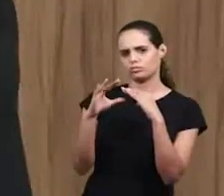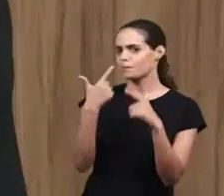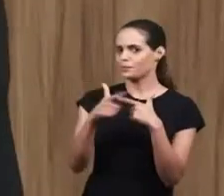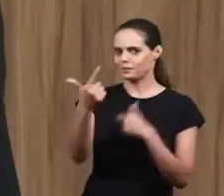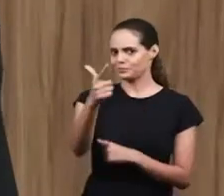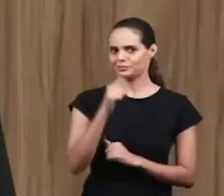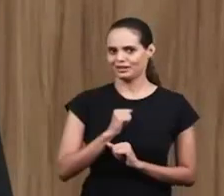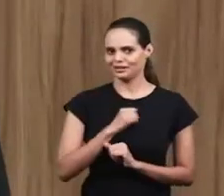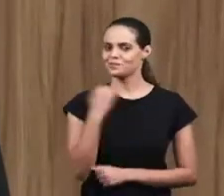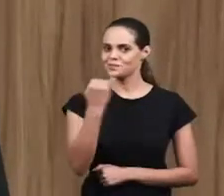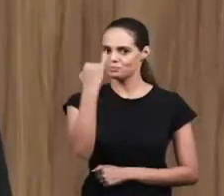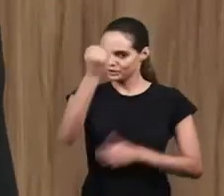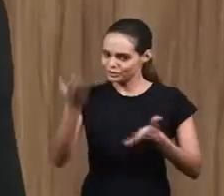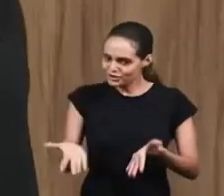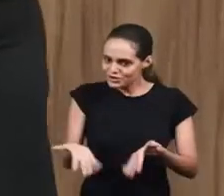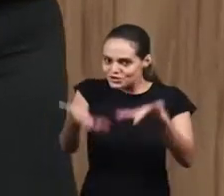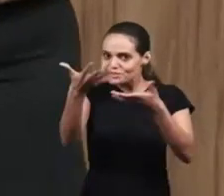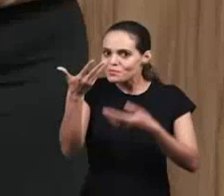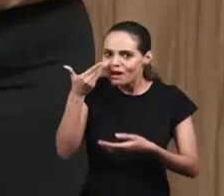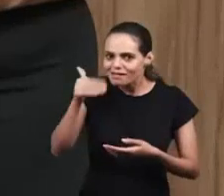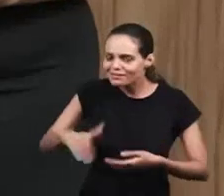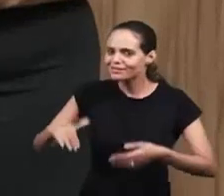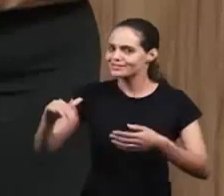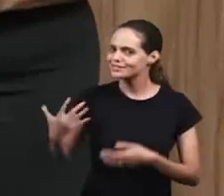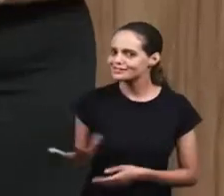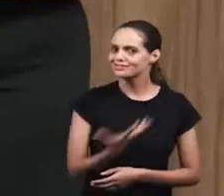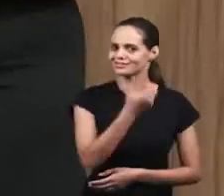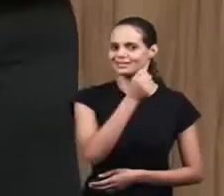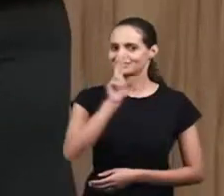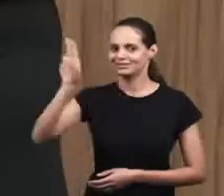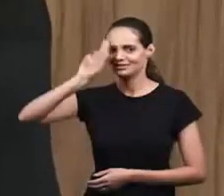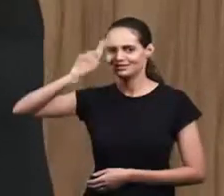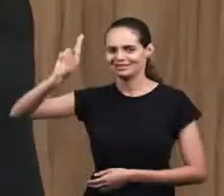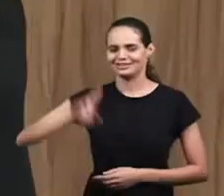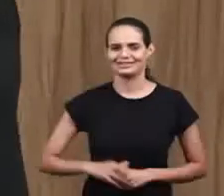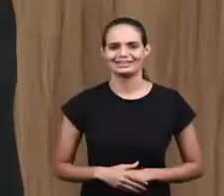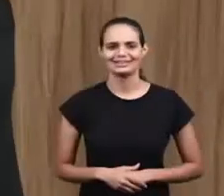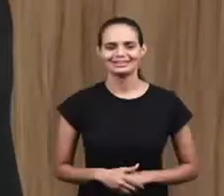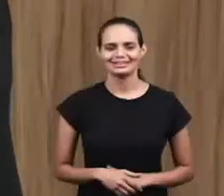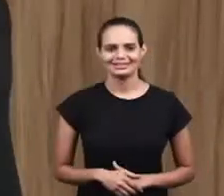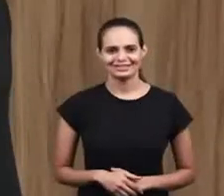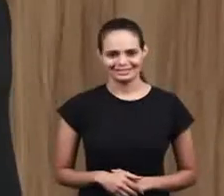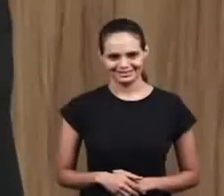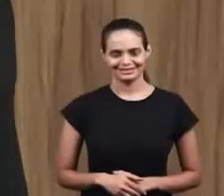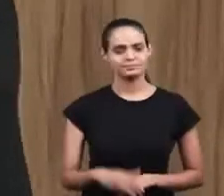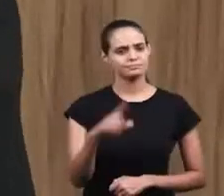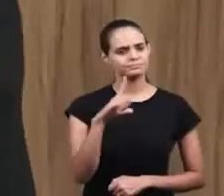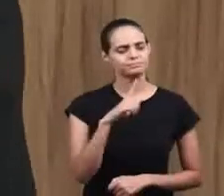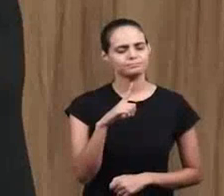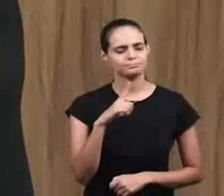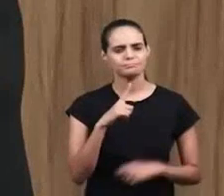Flöte. Wir erinnern, dass die Kinder, die aus irgendeinem Grund noch nicht so